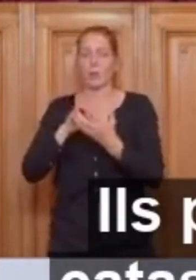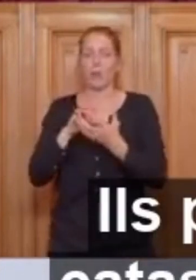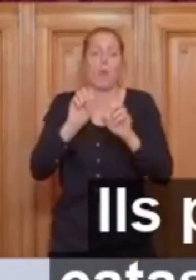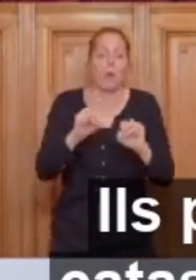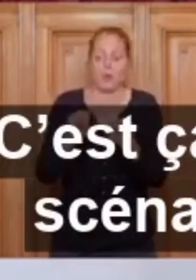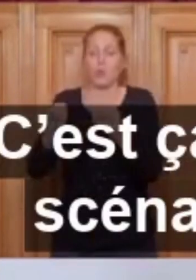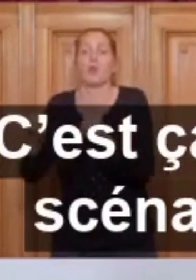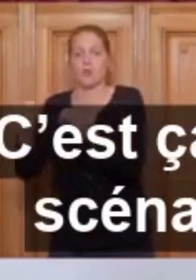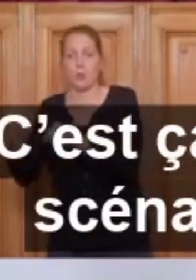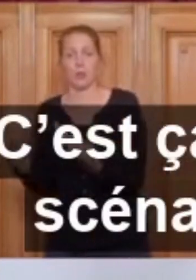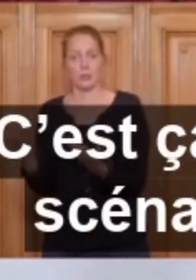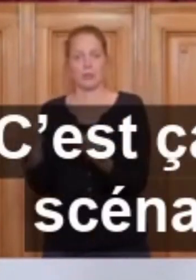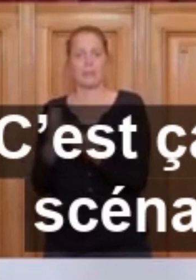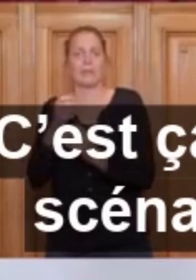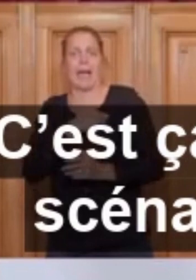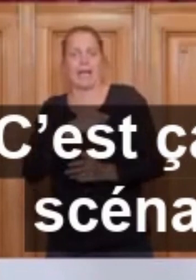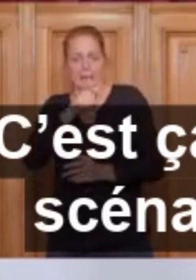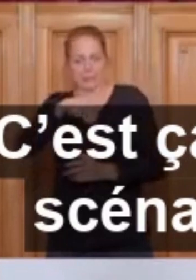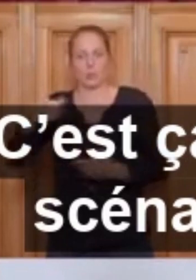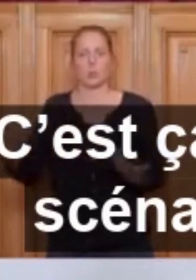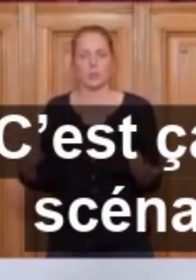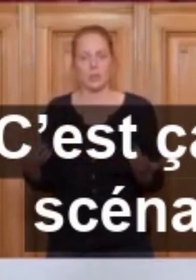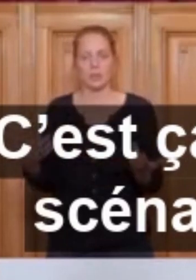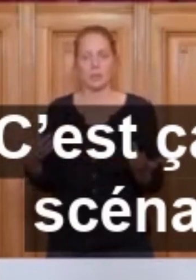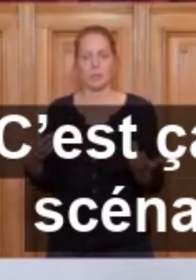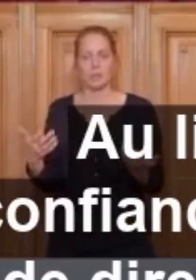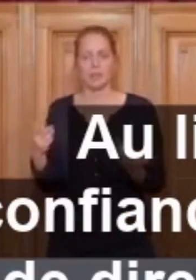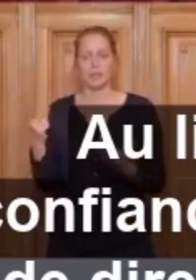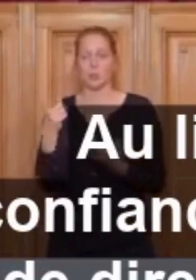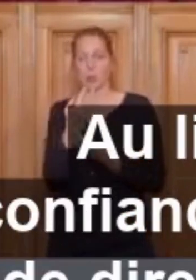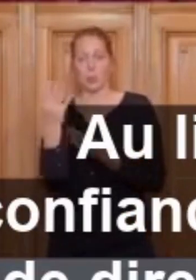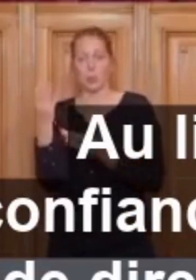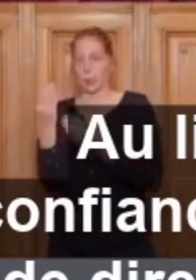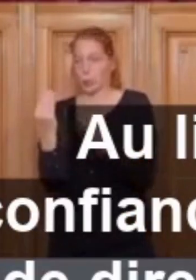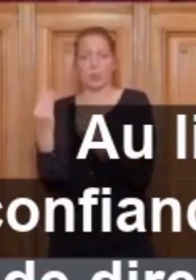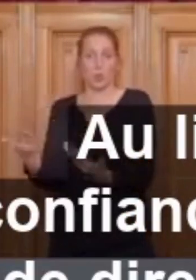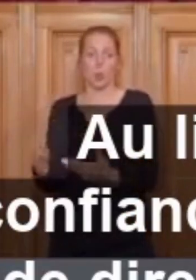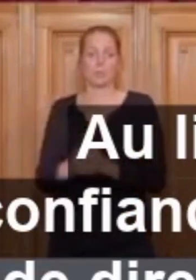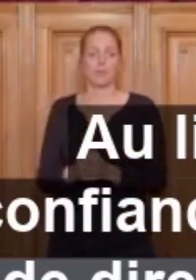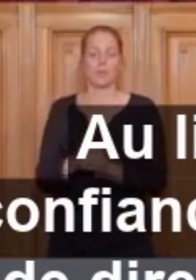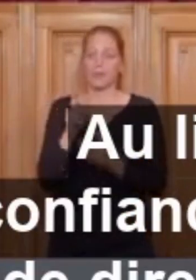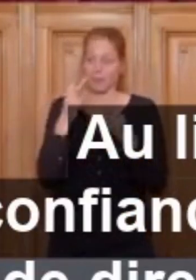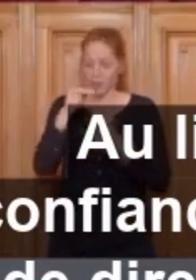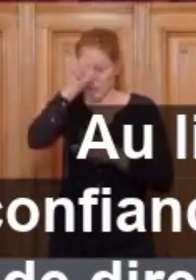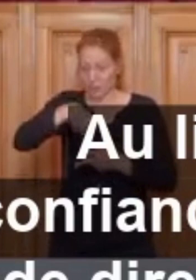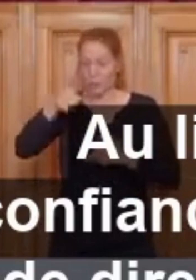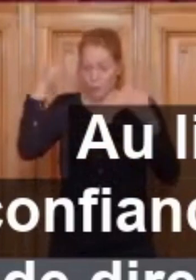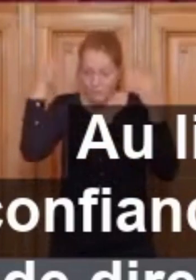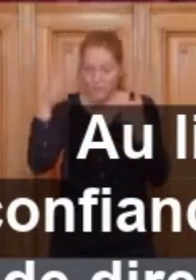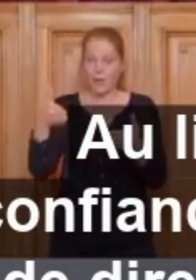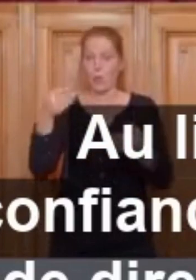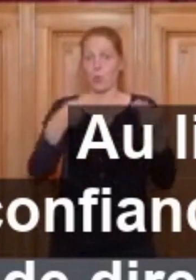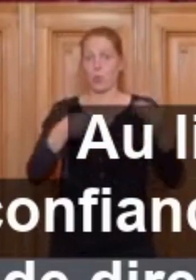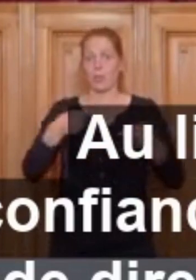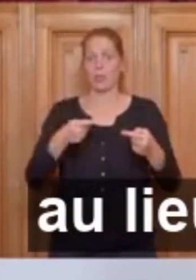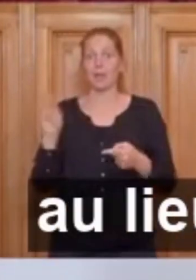Katastrophenszenario um anderen. Das als Politik von den Geringen. Ein Katastrophenszenario, wenn ein Platz der Leute Vertrauen zu gehen an Politik.